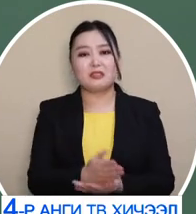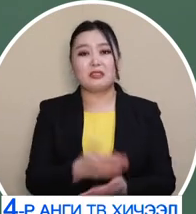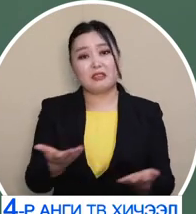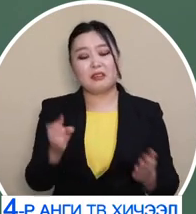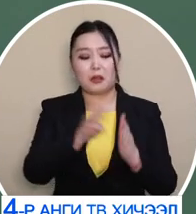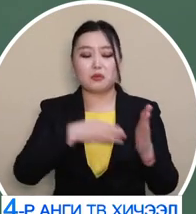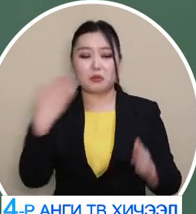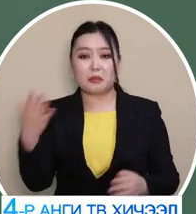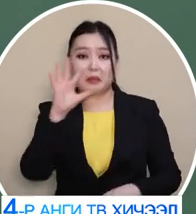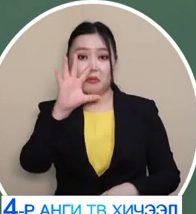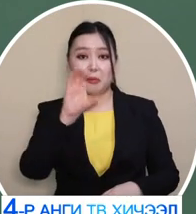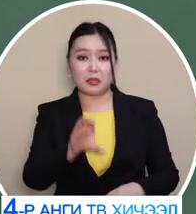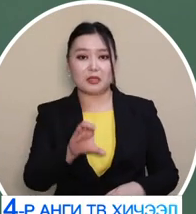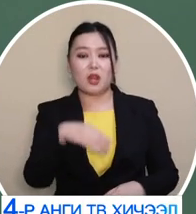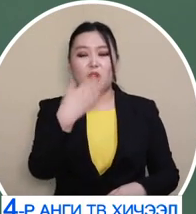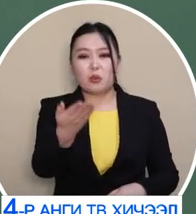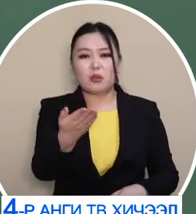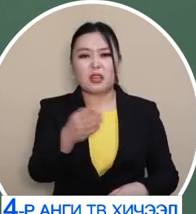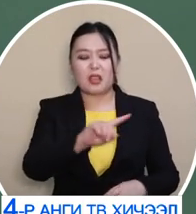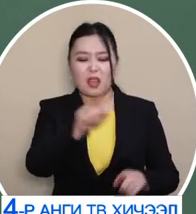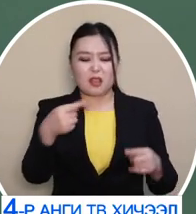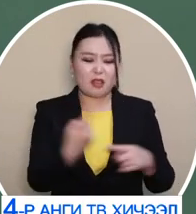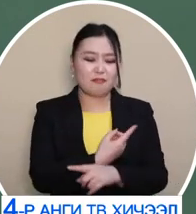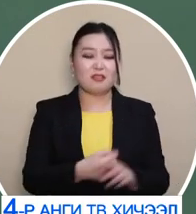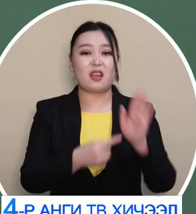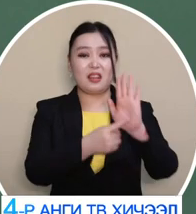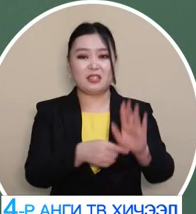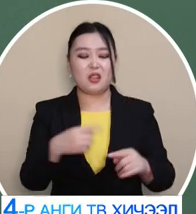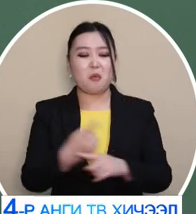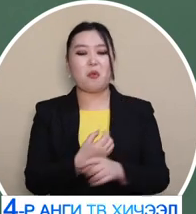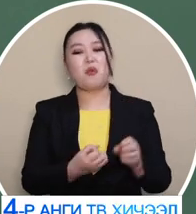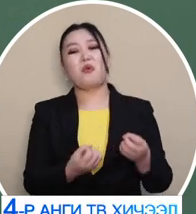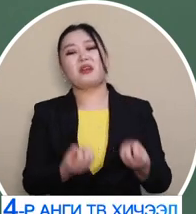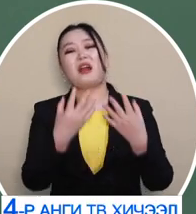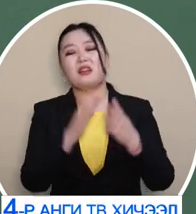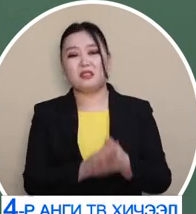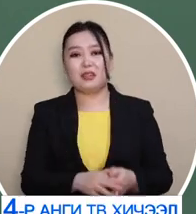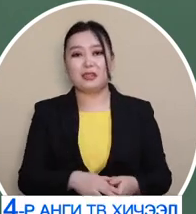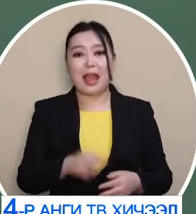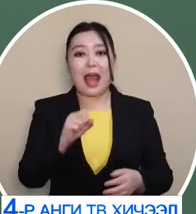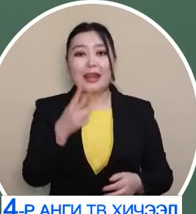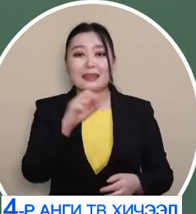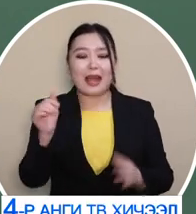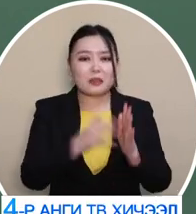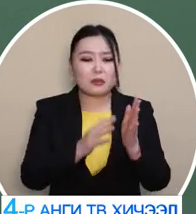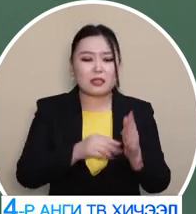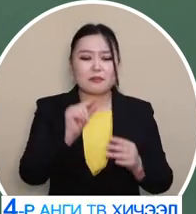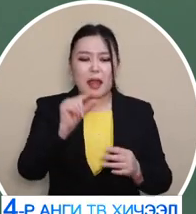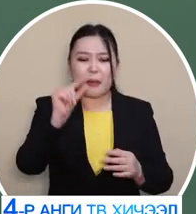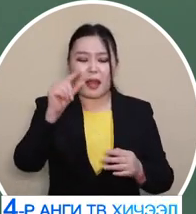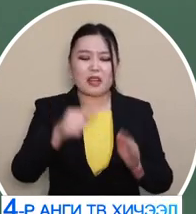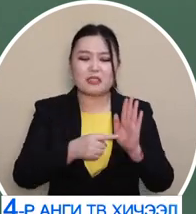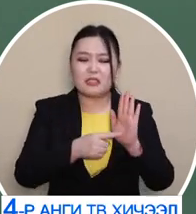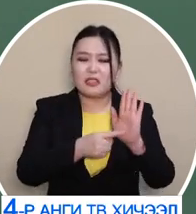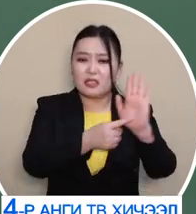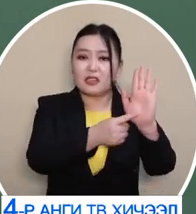маань 5-р бадагт түүний гимэн цохойж хүгэн илрэх буюу алдаа дутагдал нь баг багаар ил болсноор түүнийг дахин